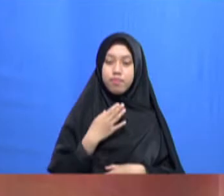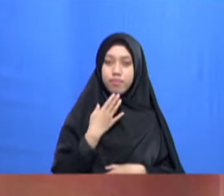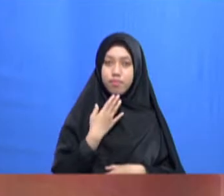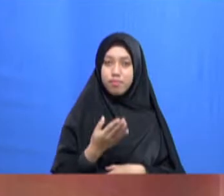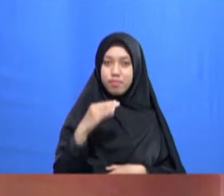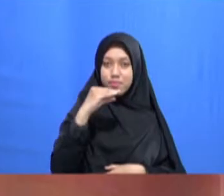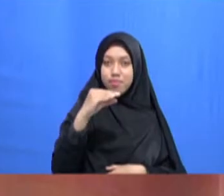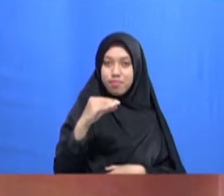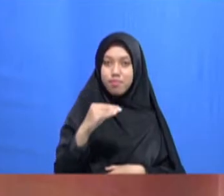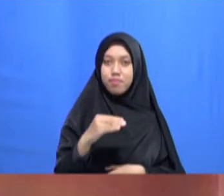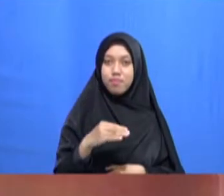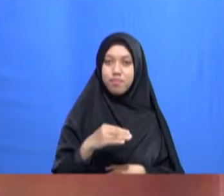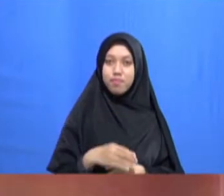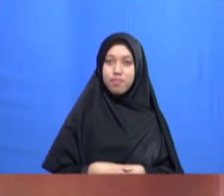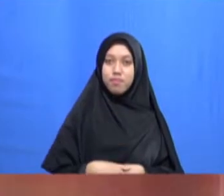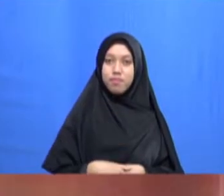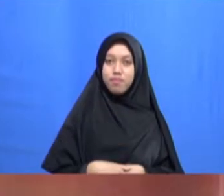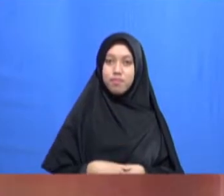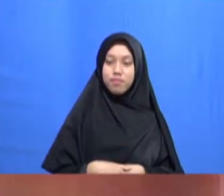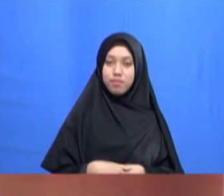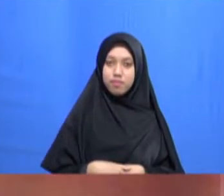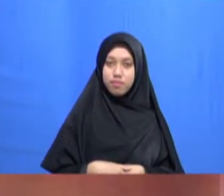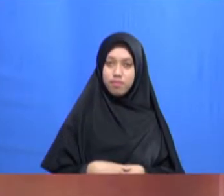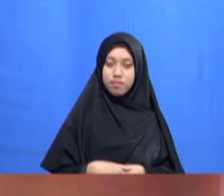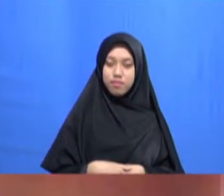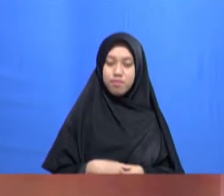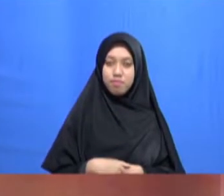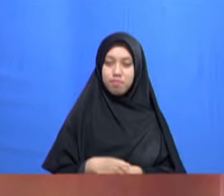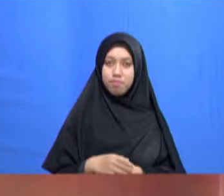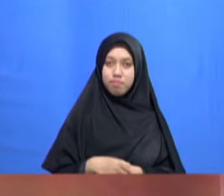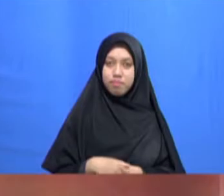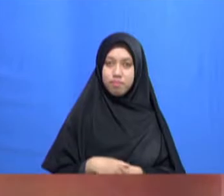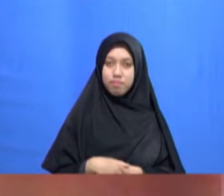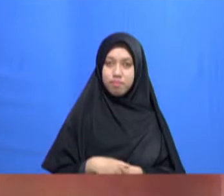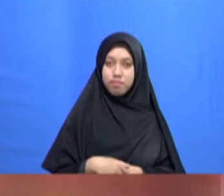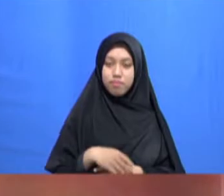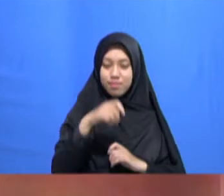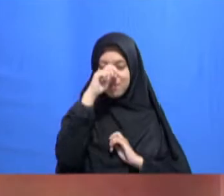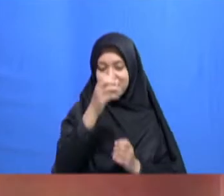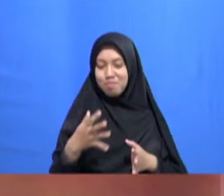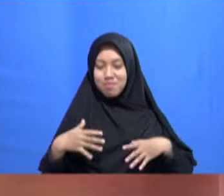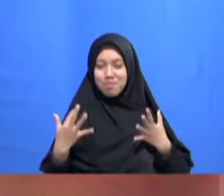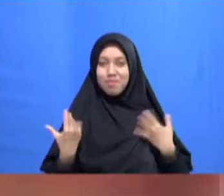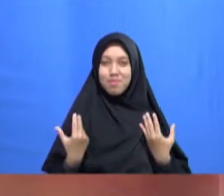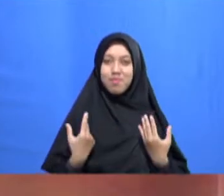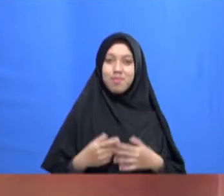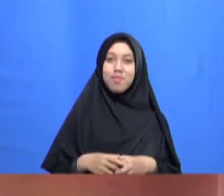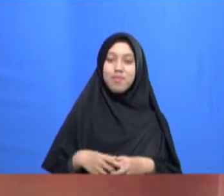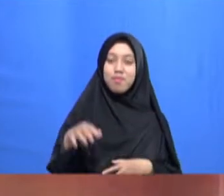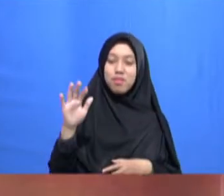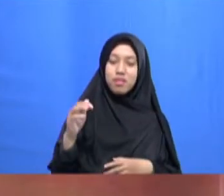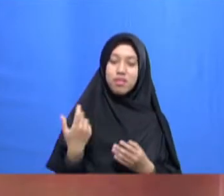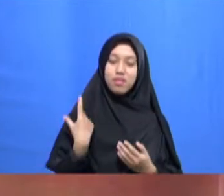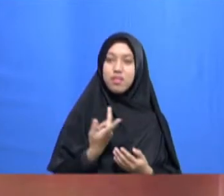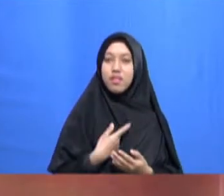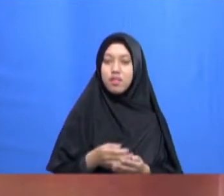Selamat pagi dan salam sejahtera bagi kita semua. Hadirin yang berbahagia, marilah kita berdoa dengan khusyuk